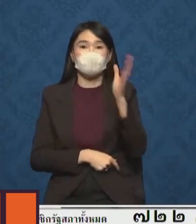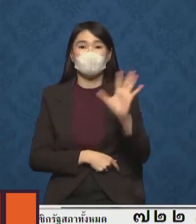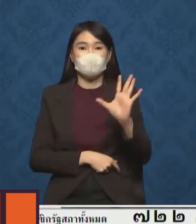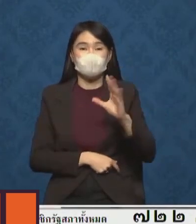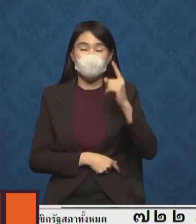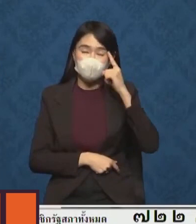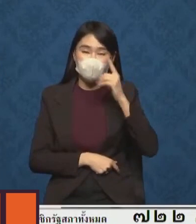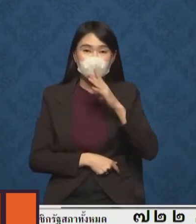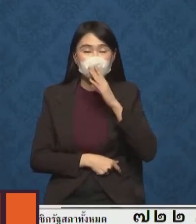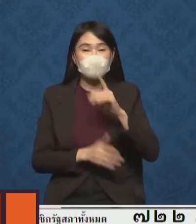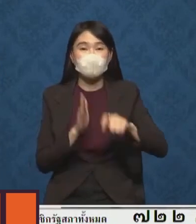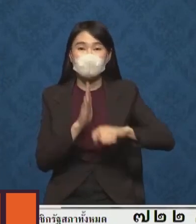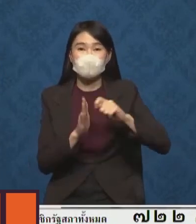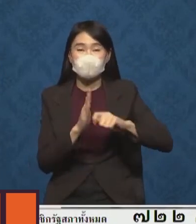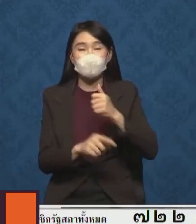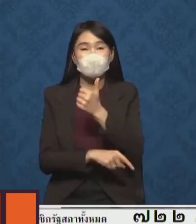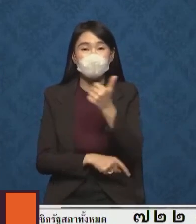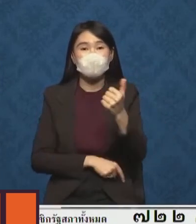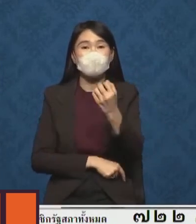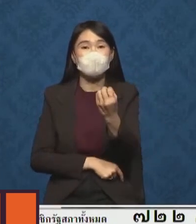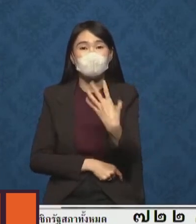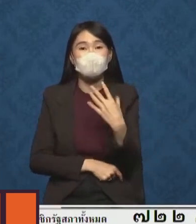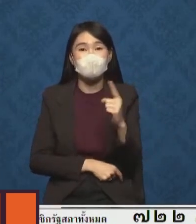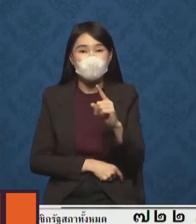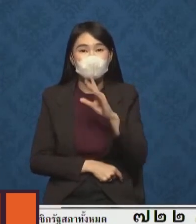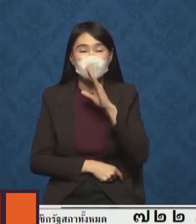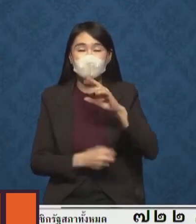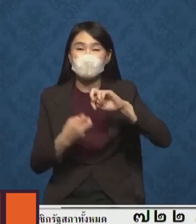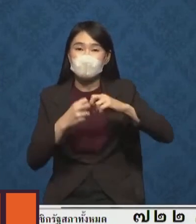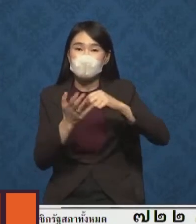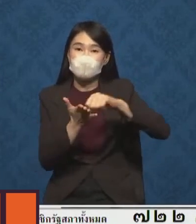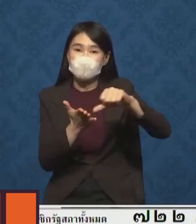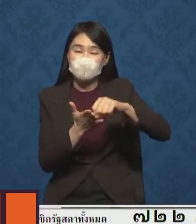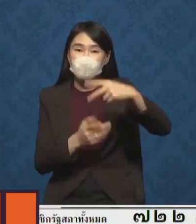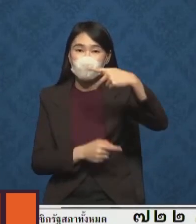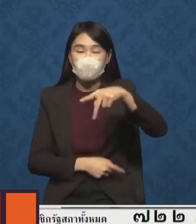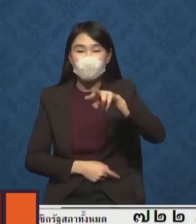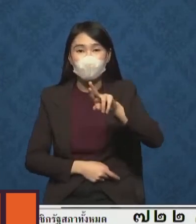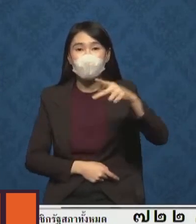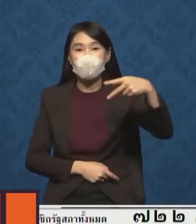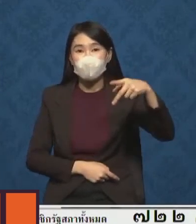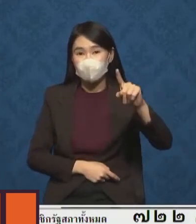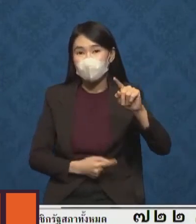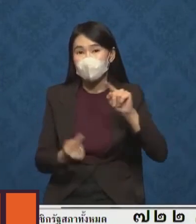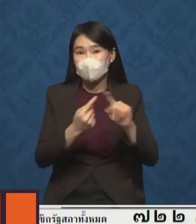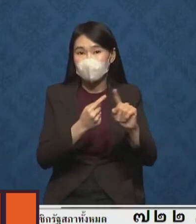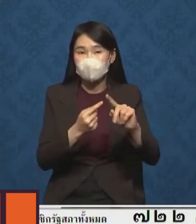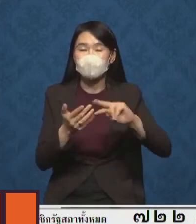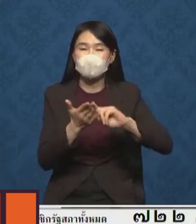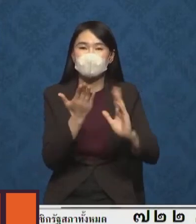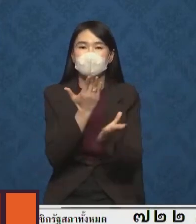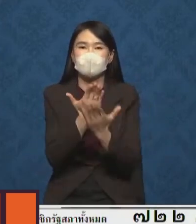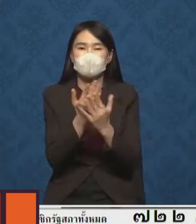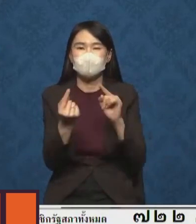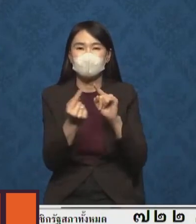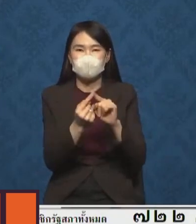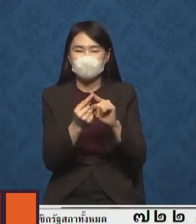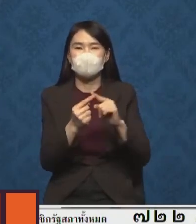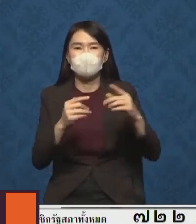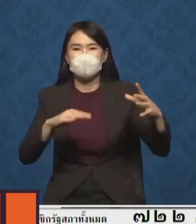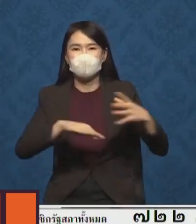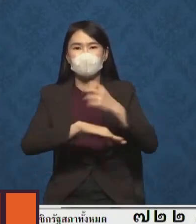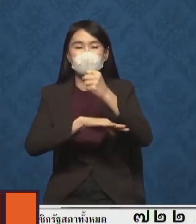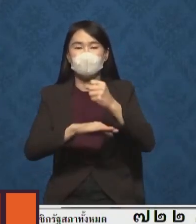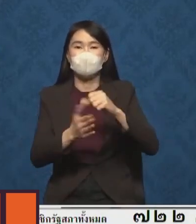ากอใดๆทท่านจะบอกว่าการแก้ไขพรปรกอบรถธรมนูลว่าได้พักการเมืองในวันนี้